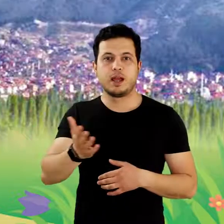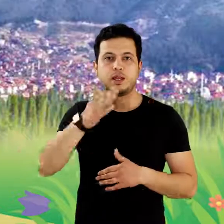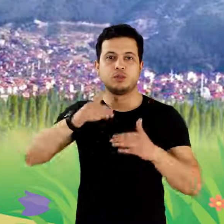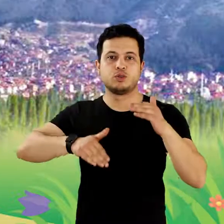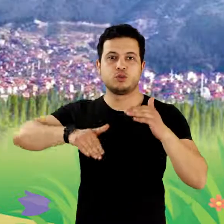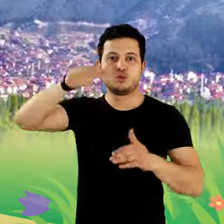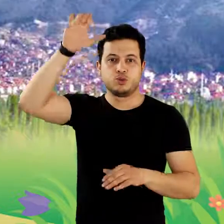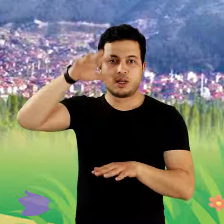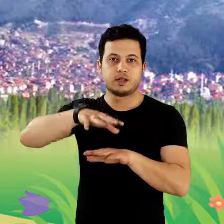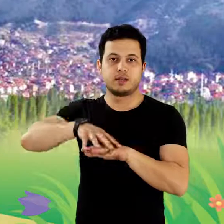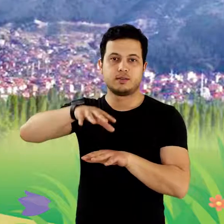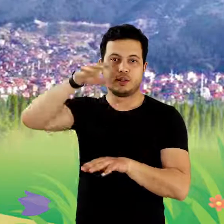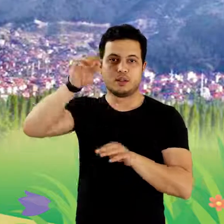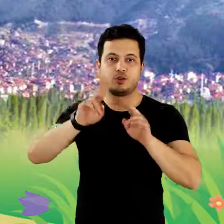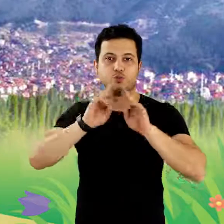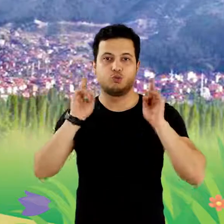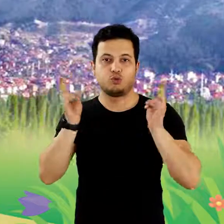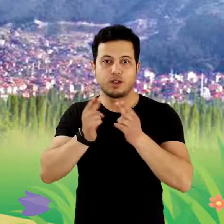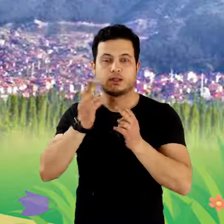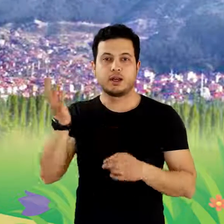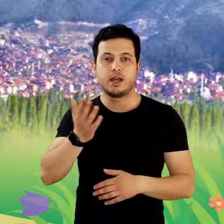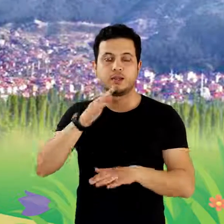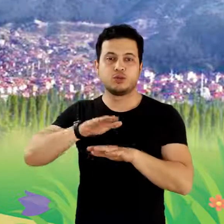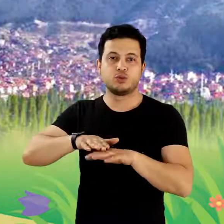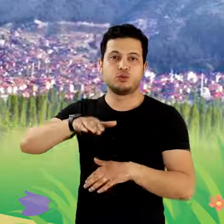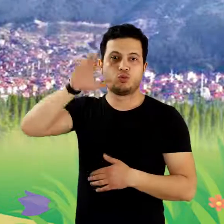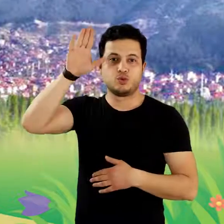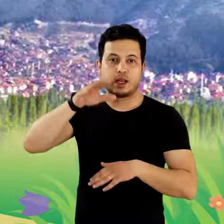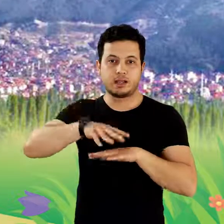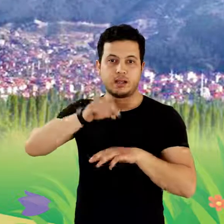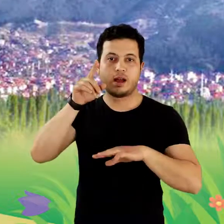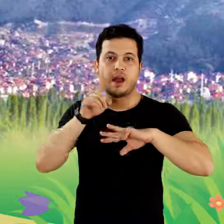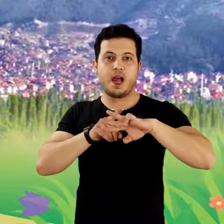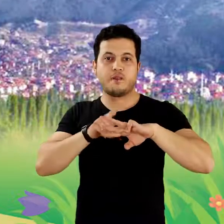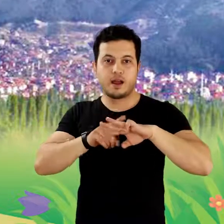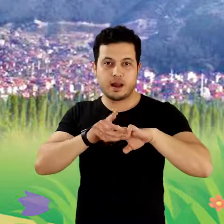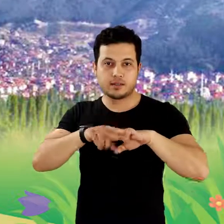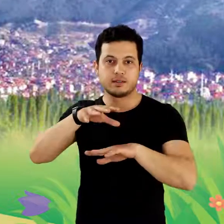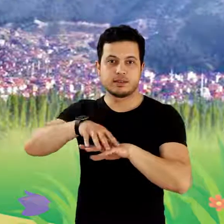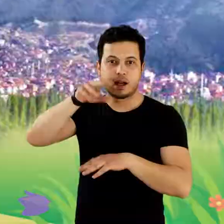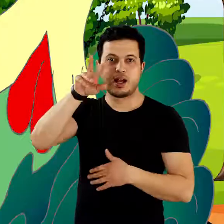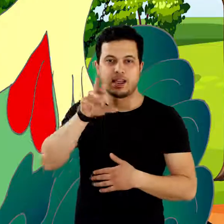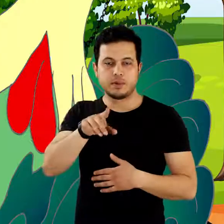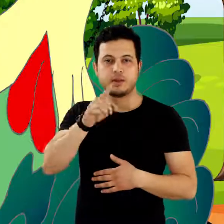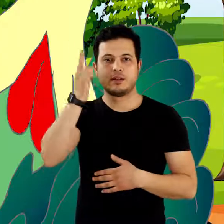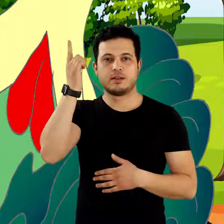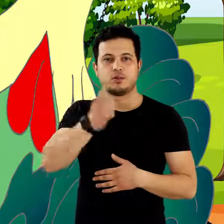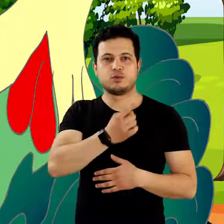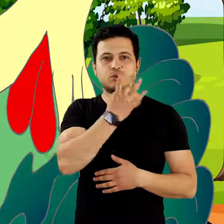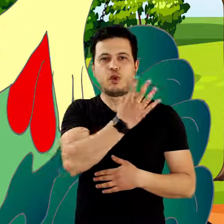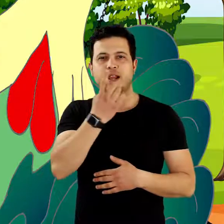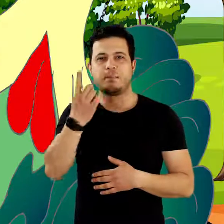dağı. Dünyanın en yüksek dağı olan Everest'in neredeyse dörtte biri kadar.